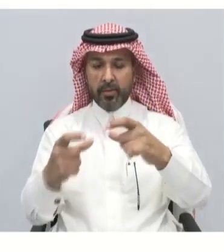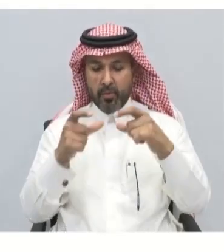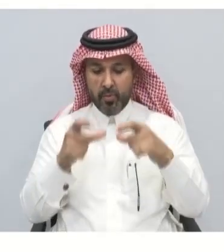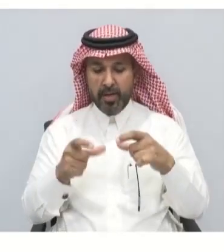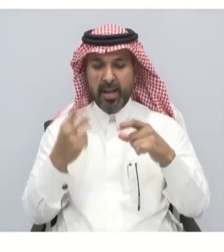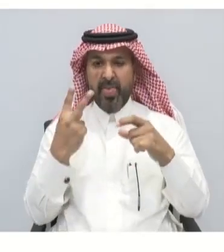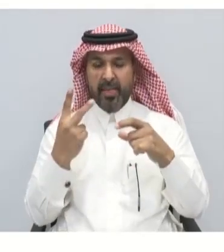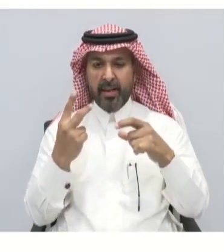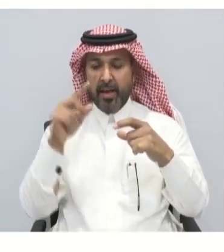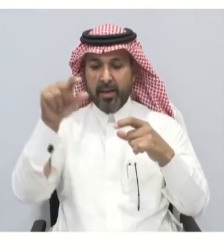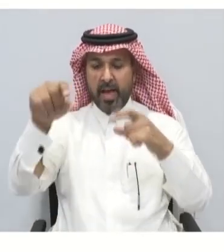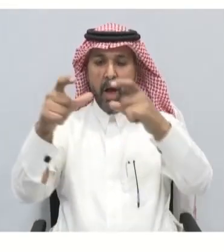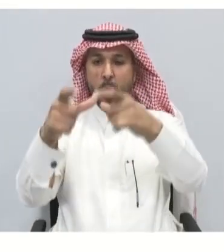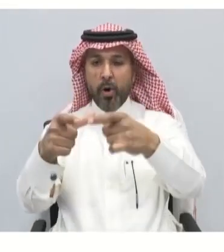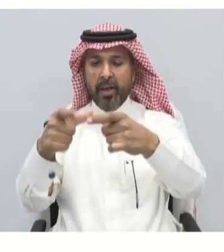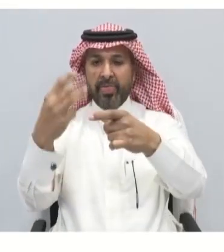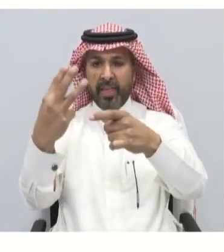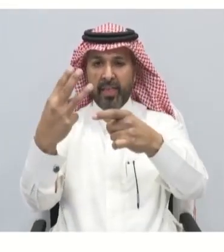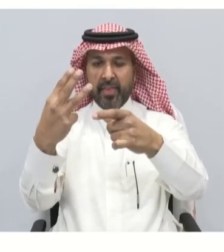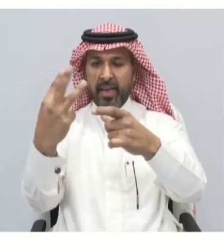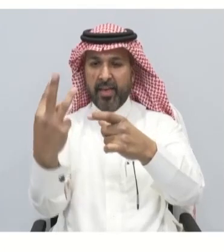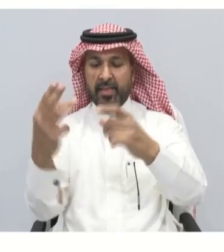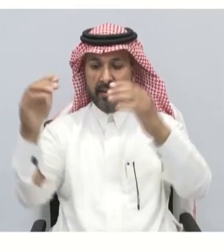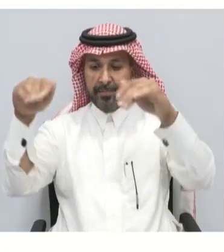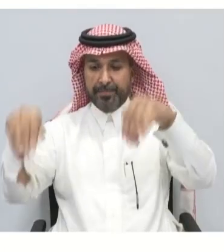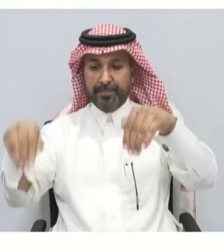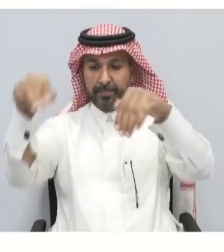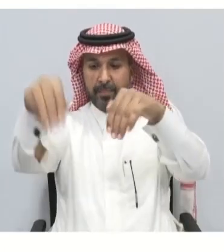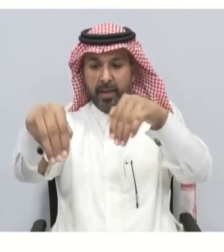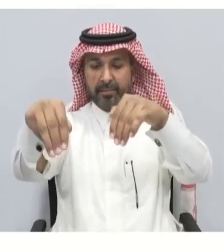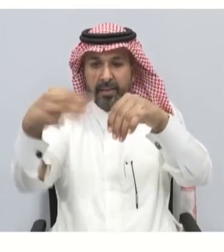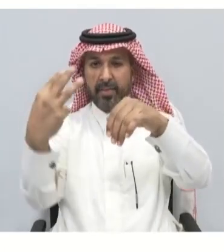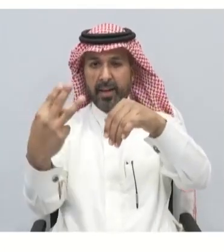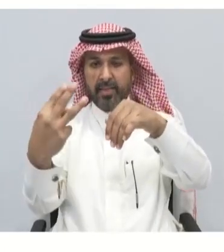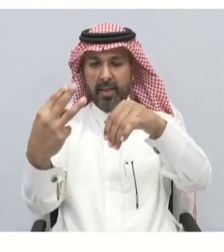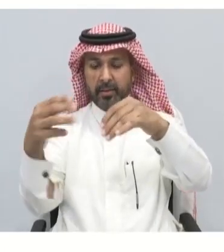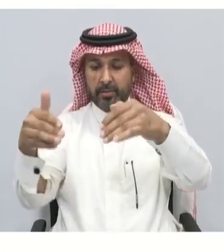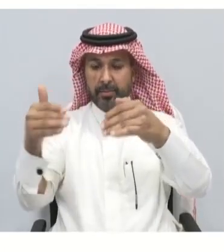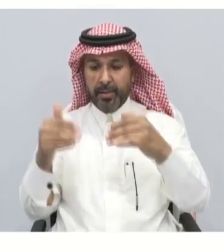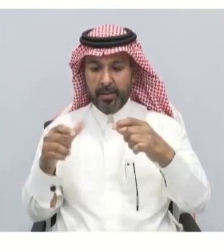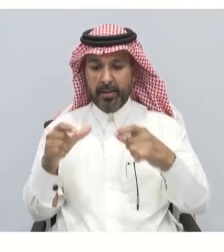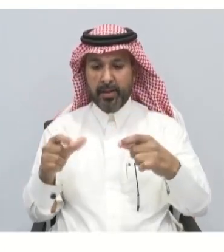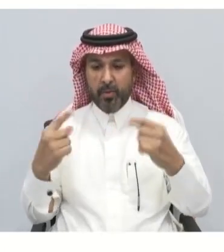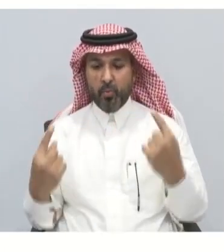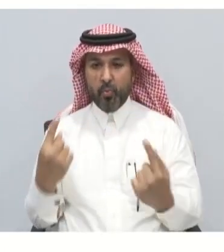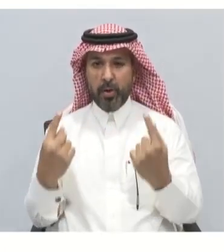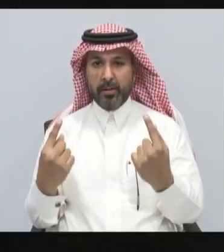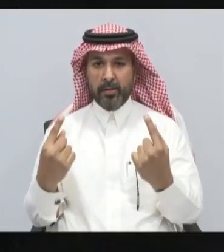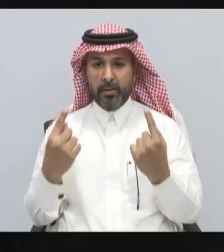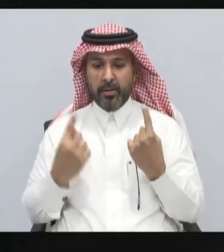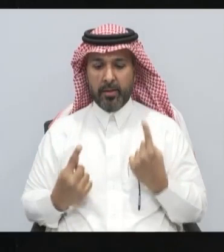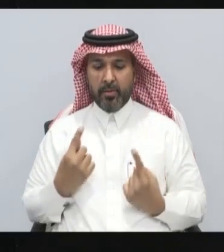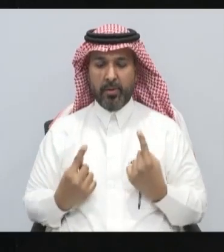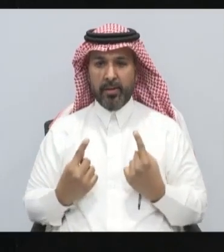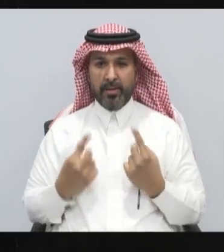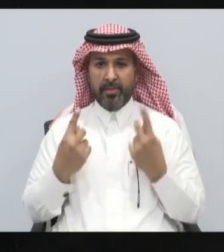والاخيره راح ياخذون ثلاثه اشخاص بينما الطاولات اللي في الوسط راح ياخذون شخصين فقط او كرسيين